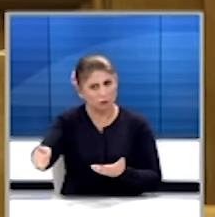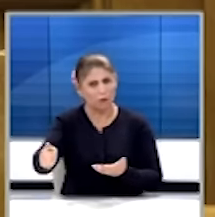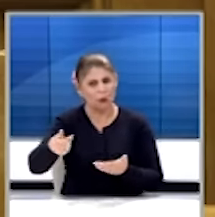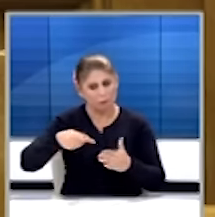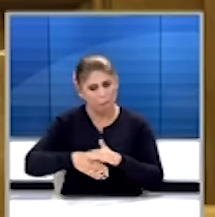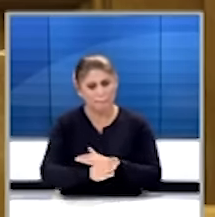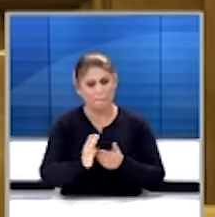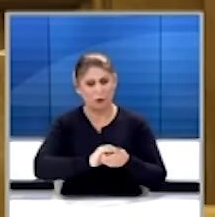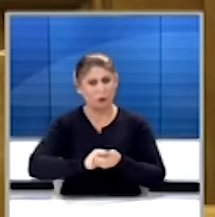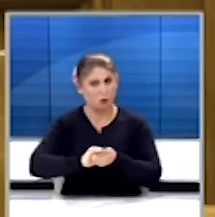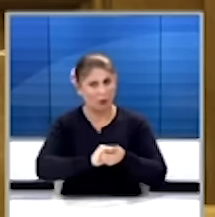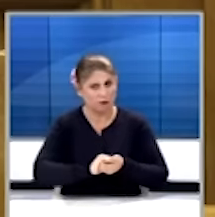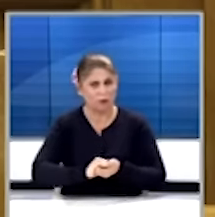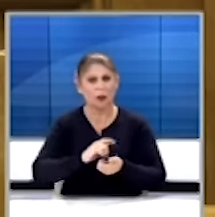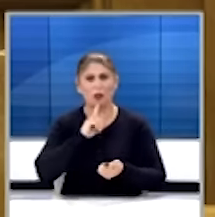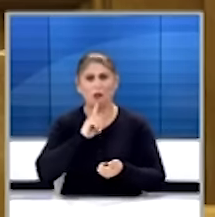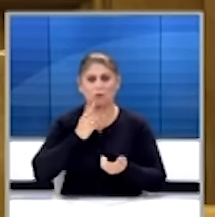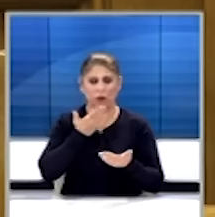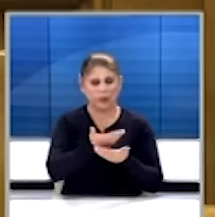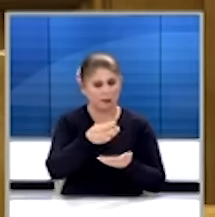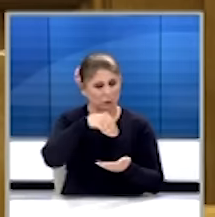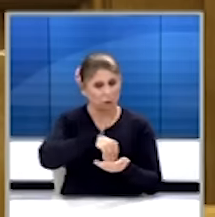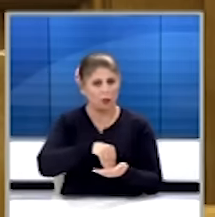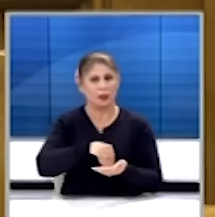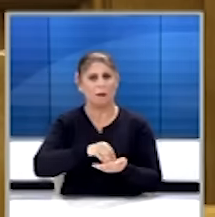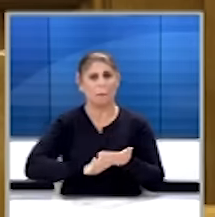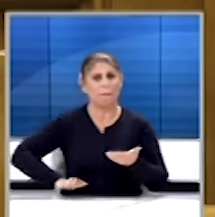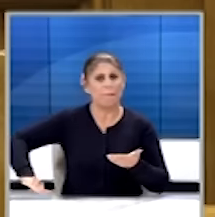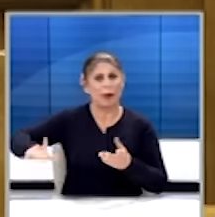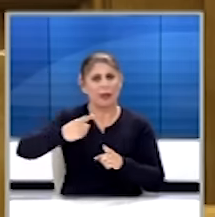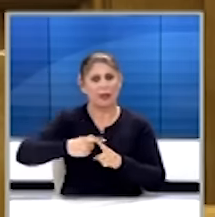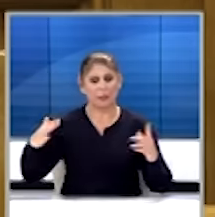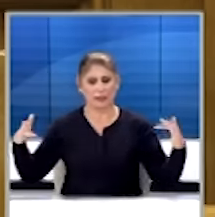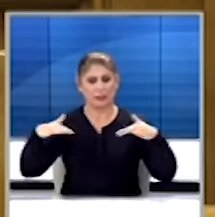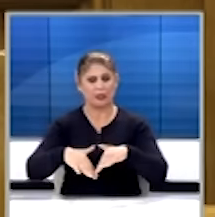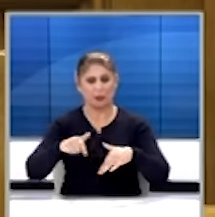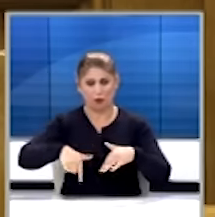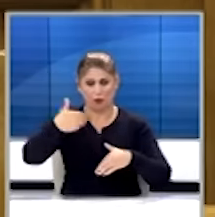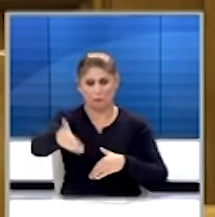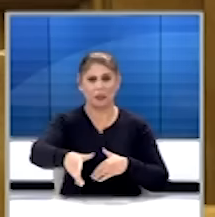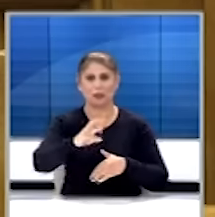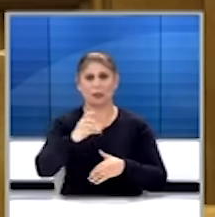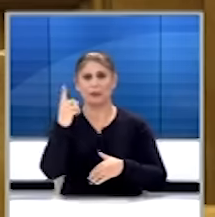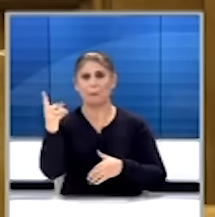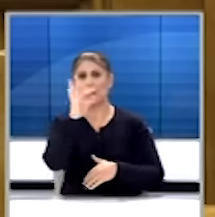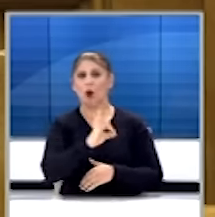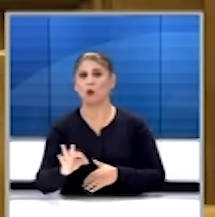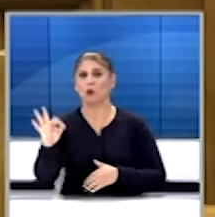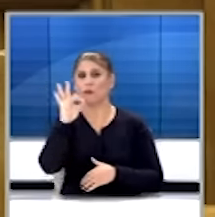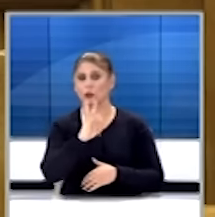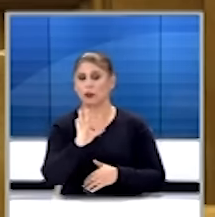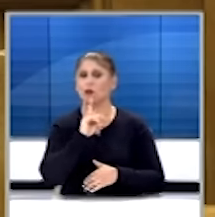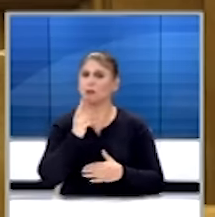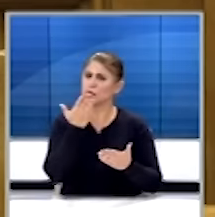των σωματείων τους, όπως θα σας ζητήσουν ξανά με την πανελλαδική συγκέντρωσή τους εδώ απ' έξω στις 31 Οκτωβρίου, όπως